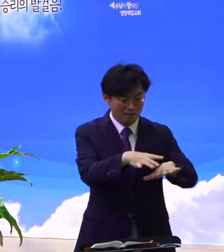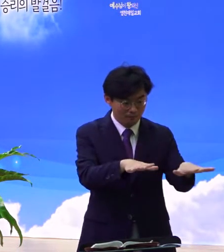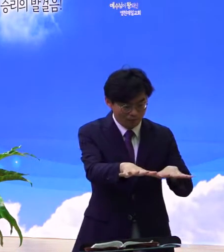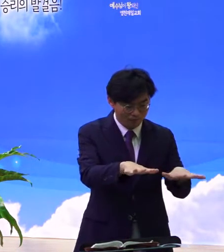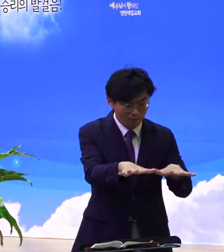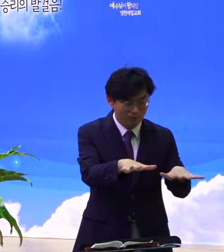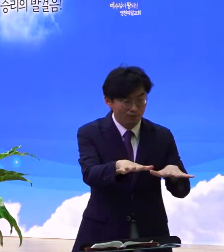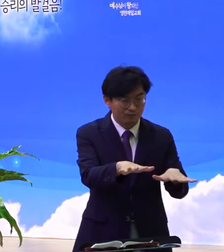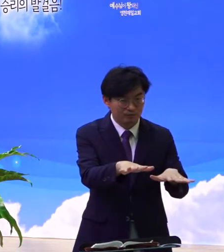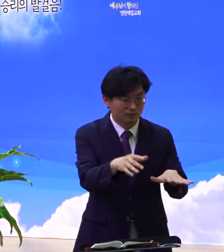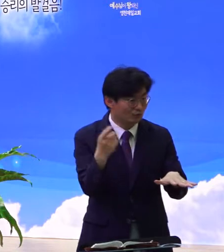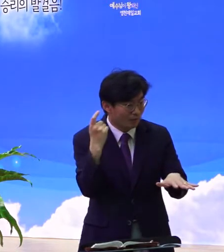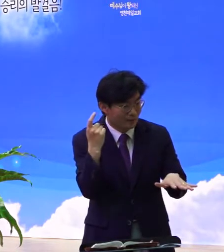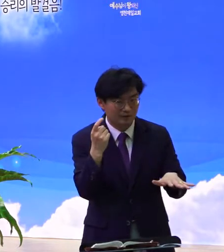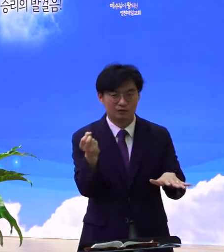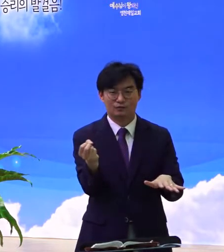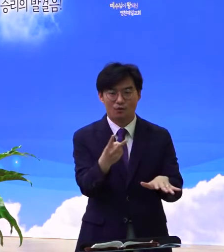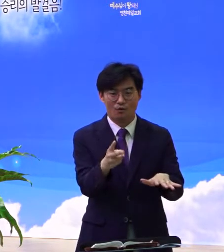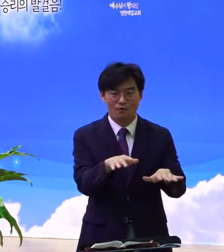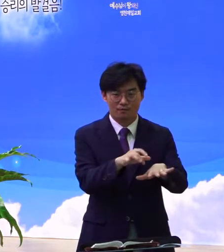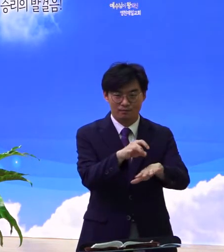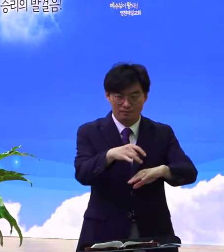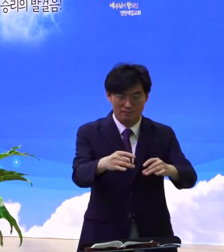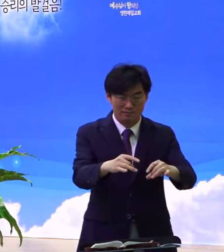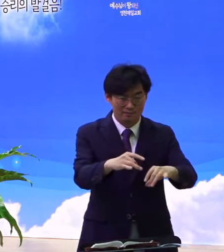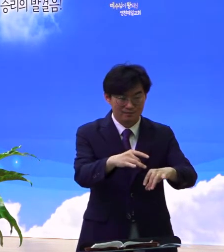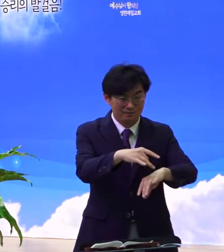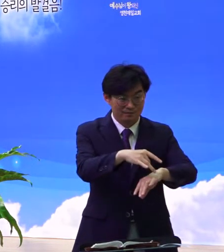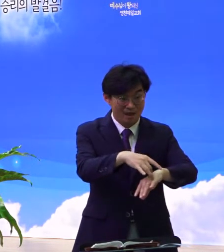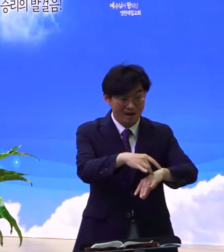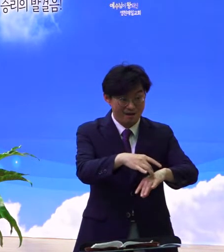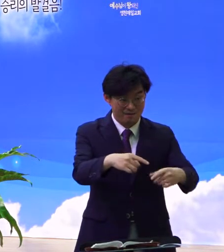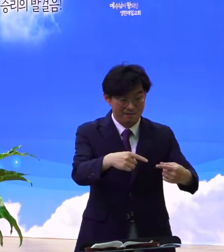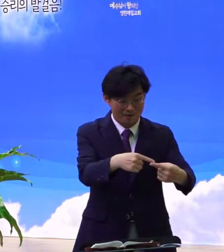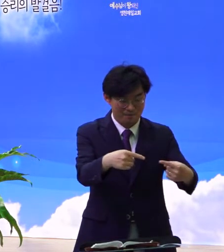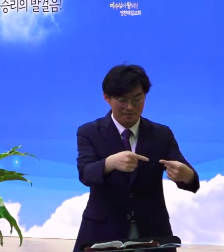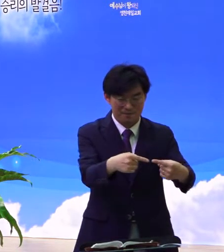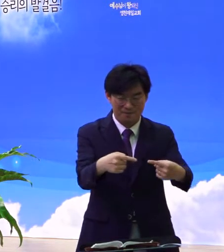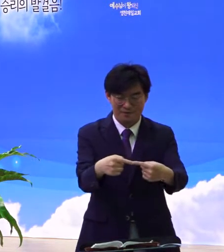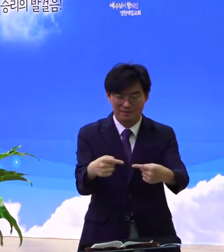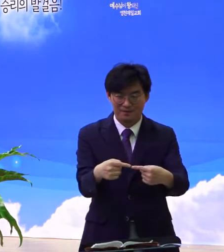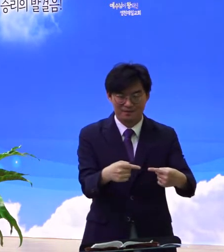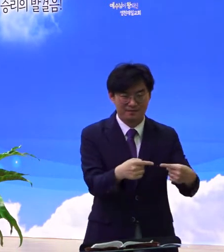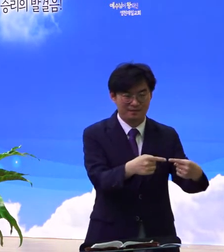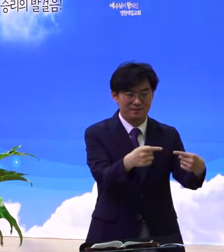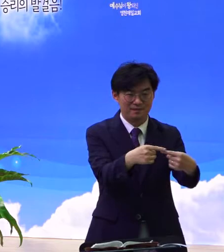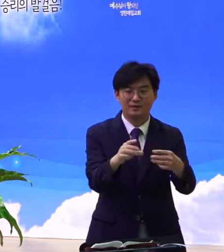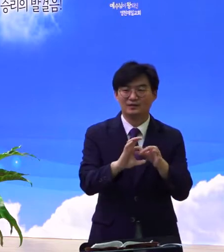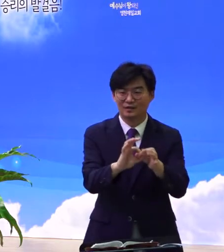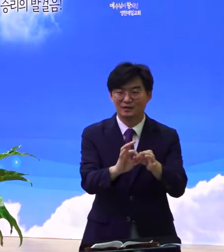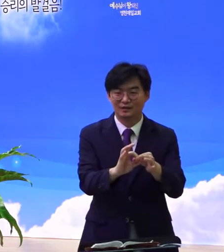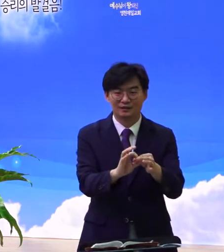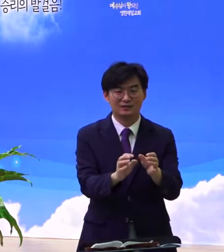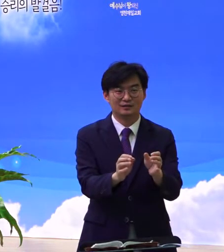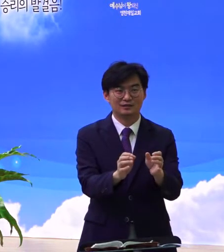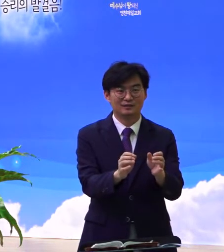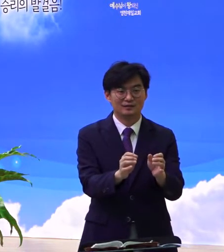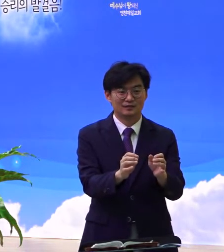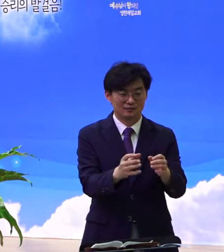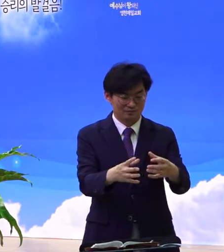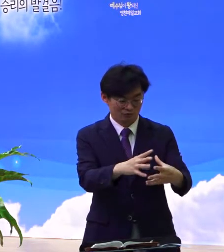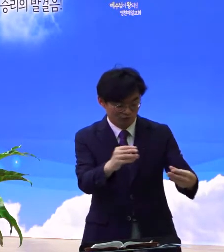움직입니다. 그리고 이 뼈 저 뼈가 움직여서 들어맞고 연결되어서 그곳에